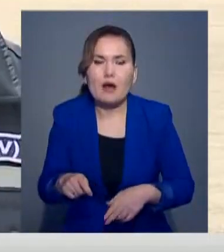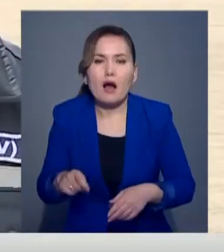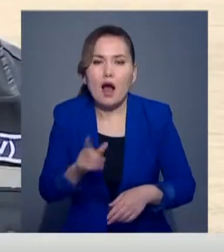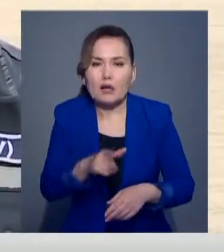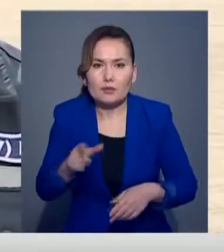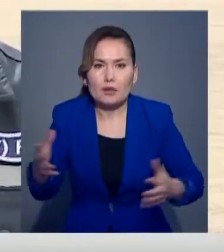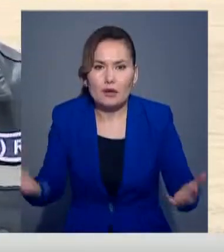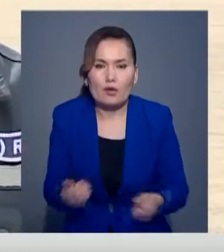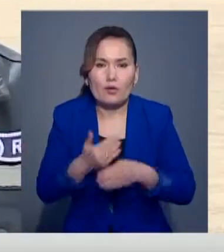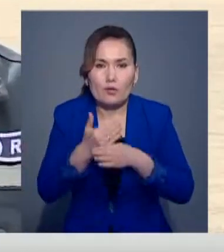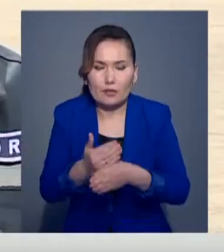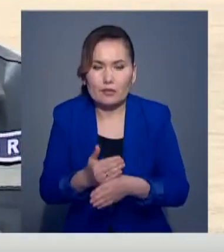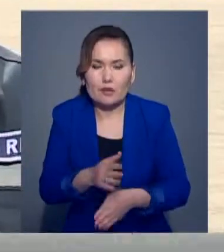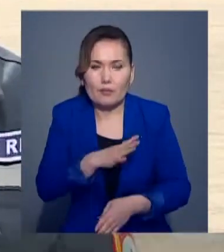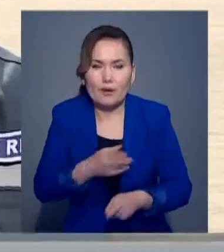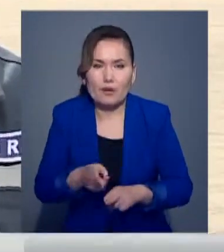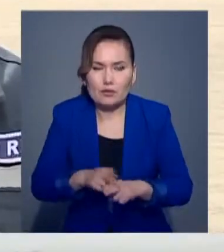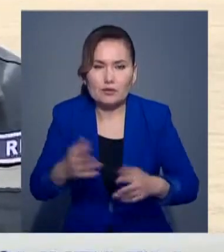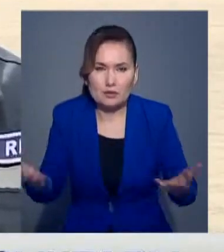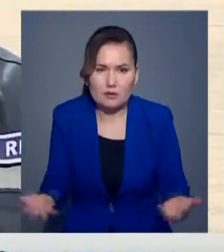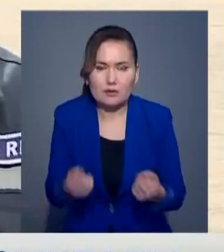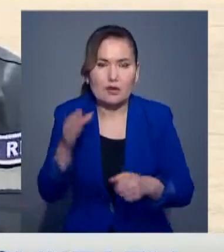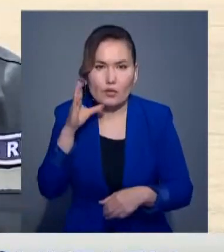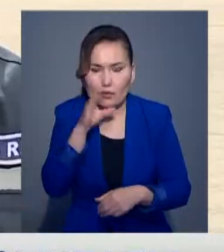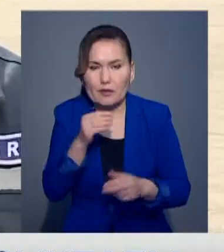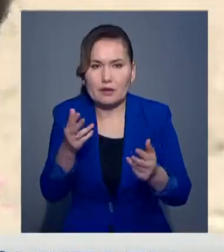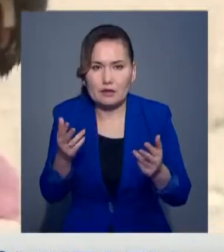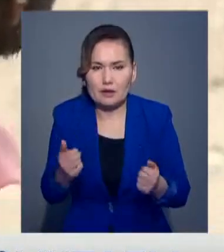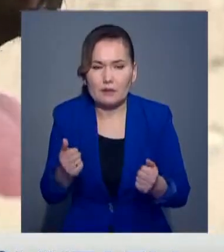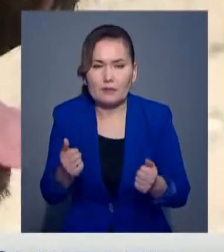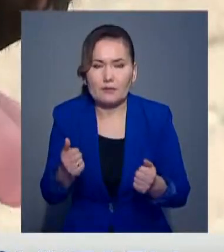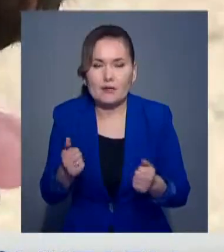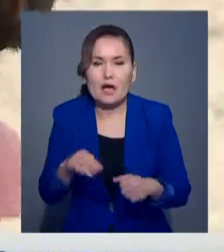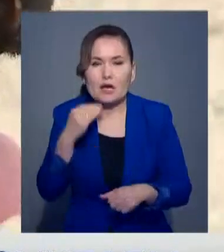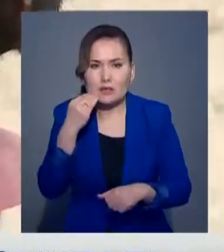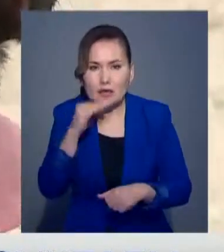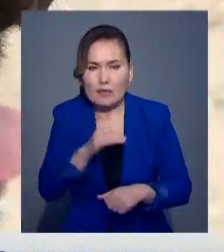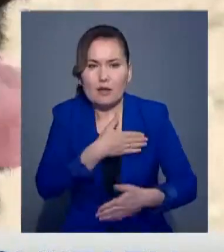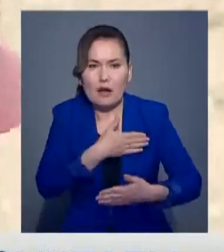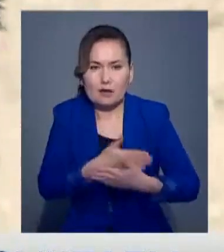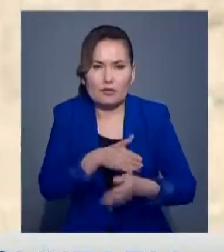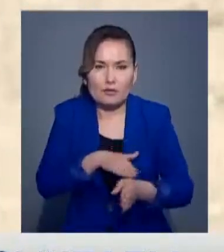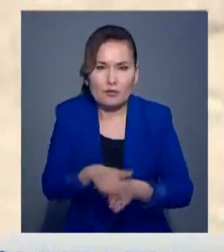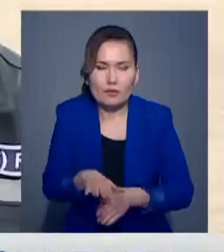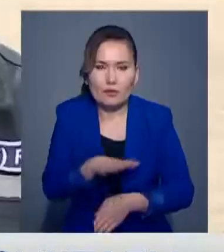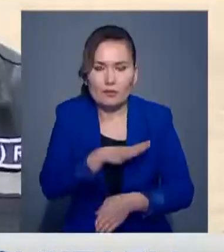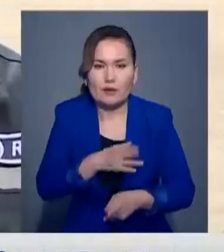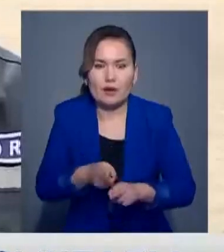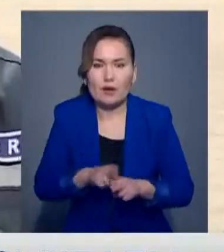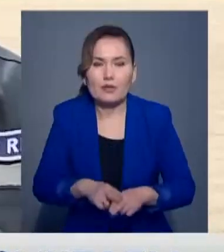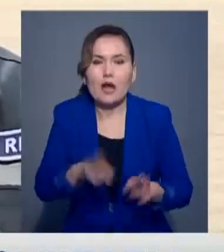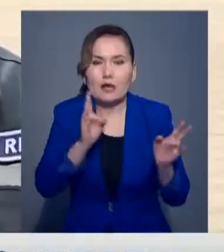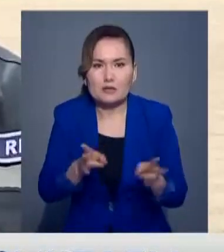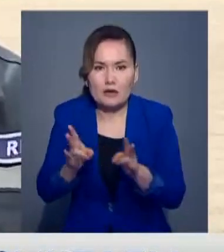медицина қызметкерлеріне жеткізу. Алып шықтыңыздар ма енді? Тауып, алып шықтық. Сапалы жүргізу үшін ең бірінші зардап